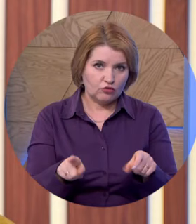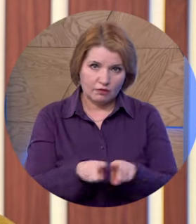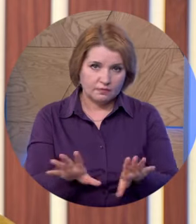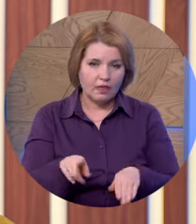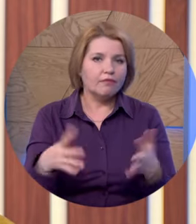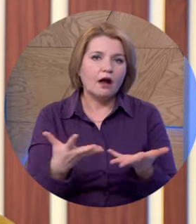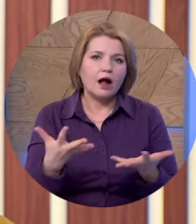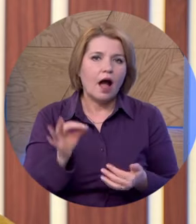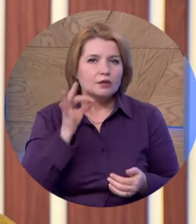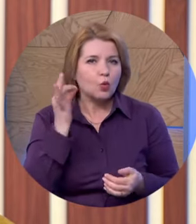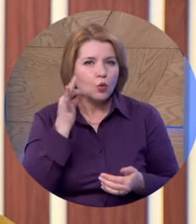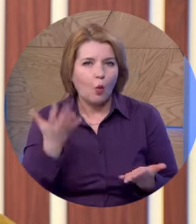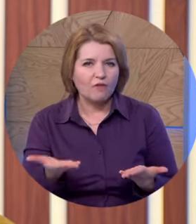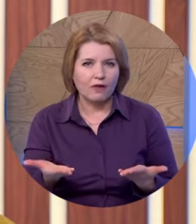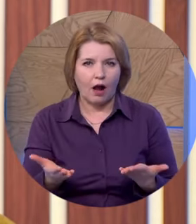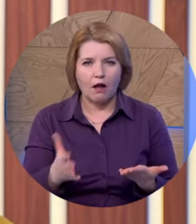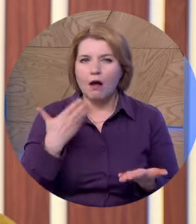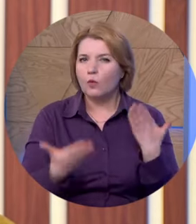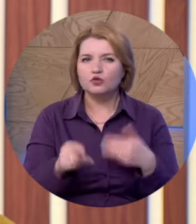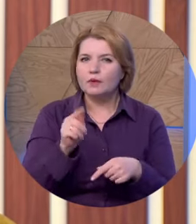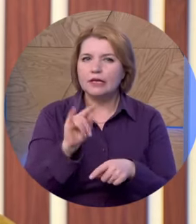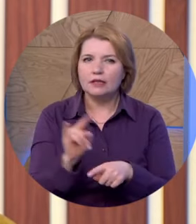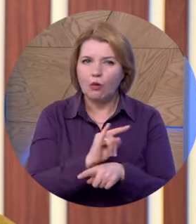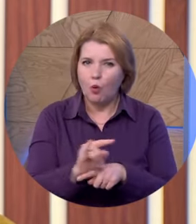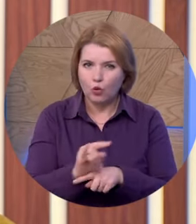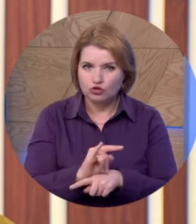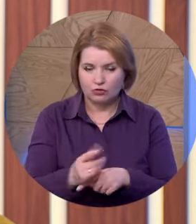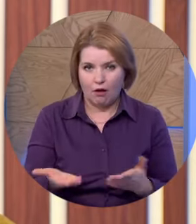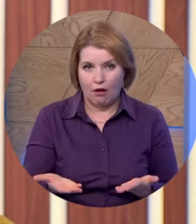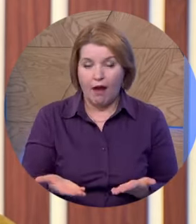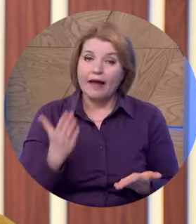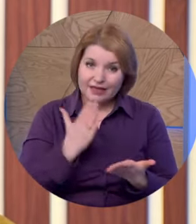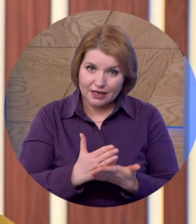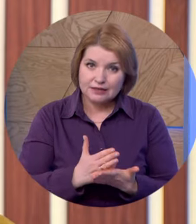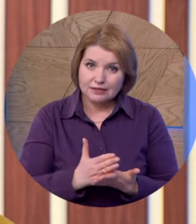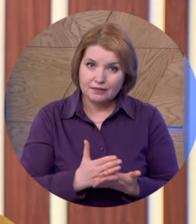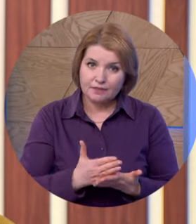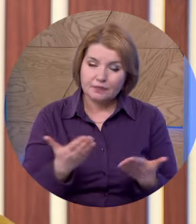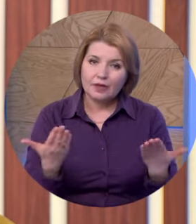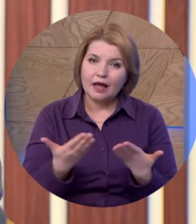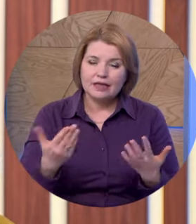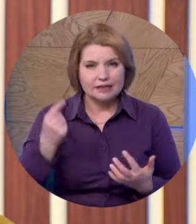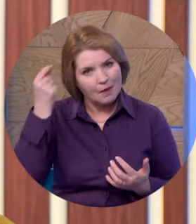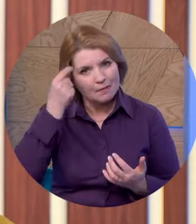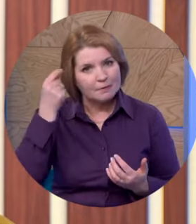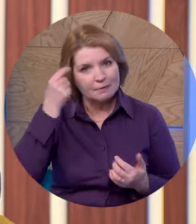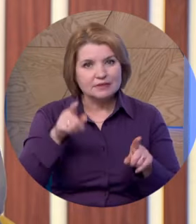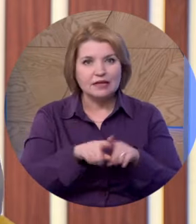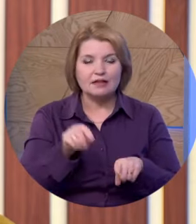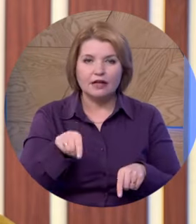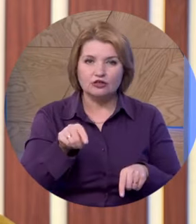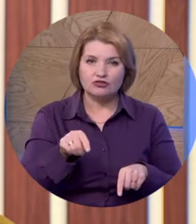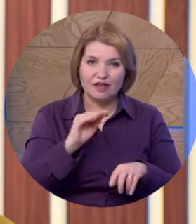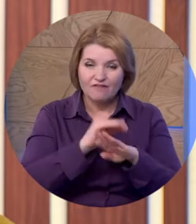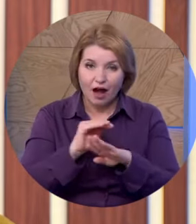какая-то уловка, это может быть ложь даже откровенная? Есть ли какие-то психофизиологические маркеры, по которым